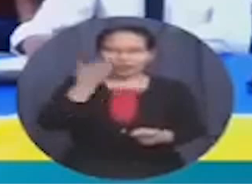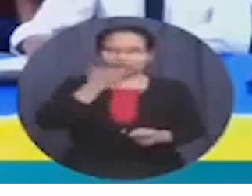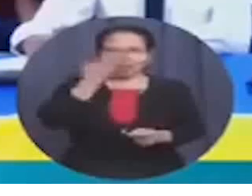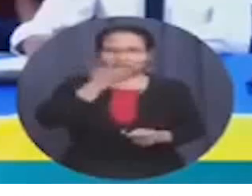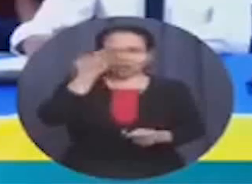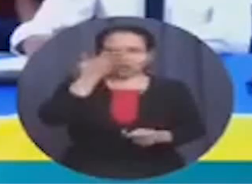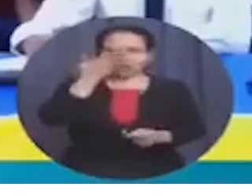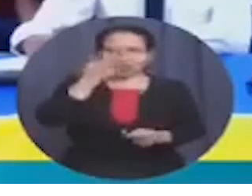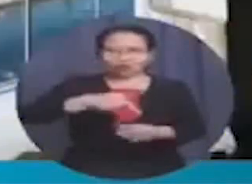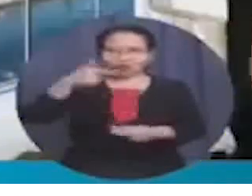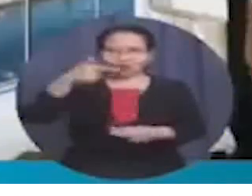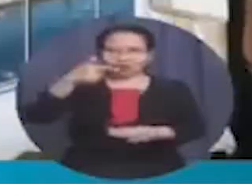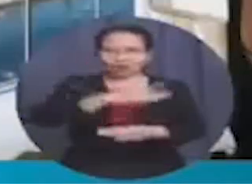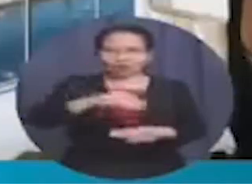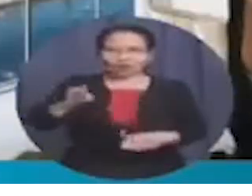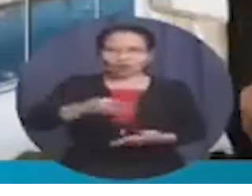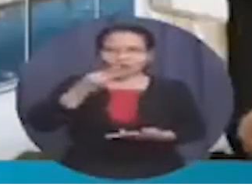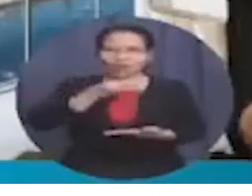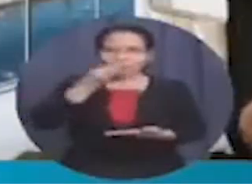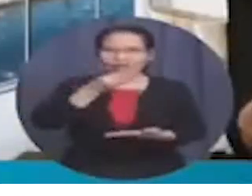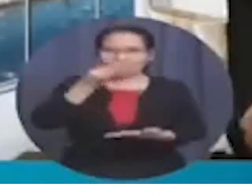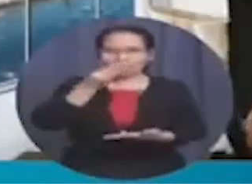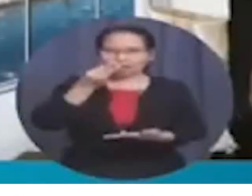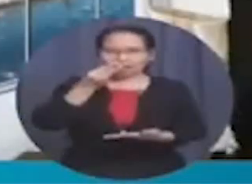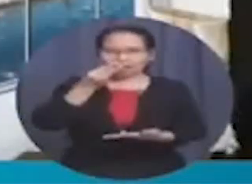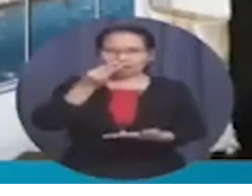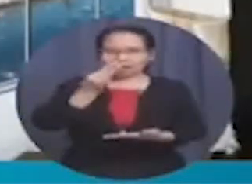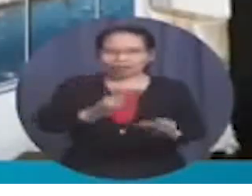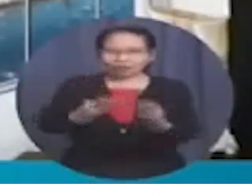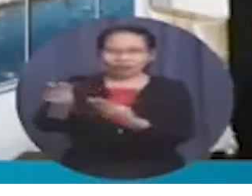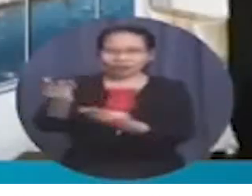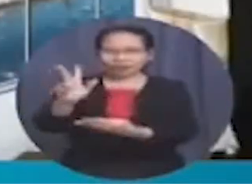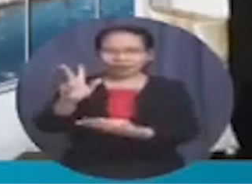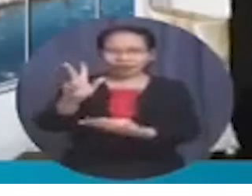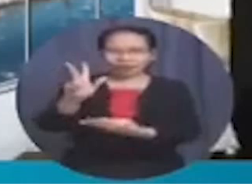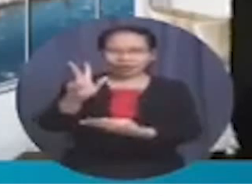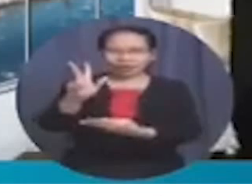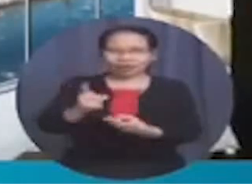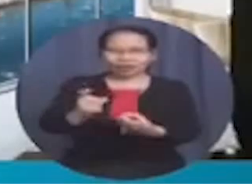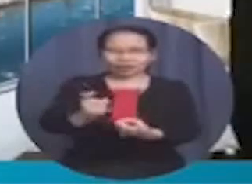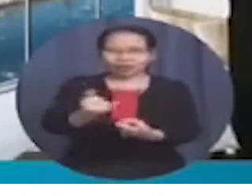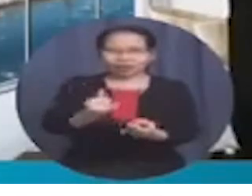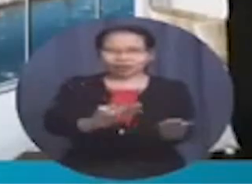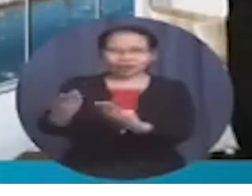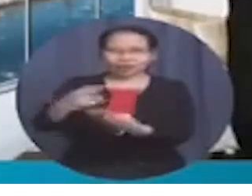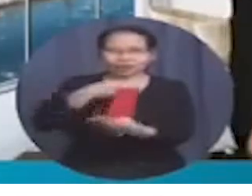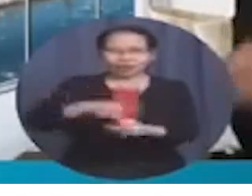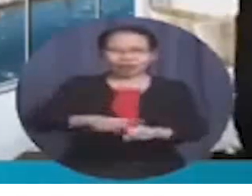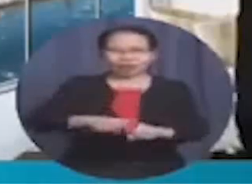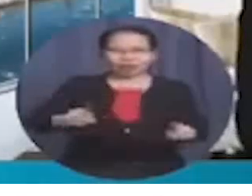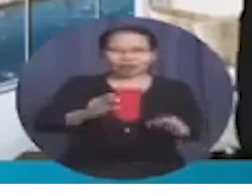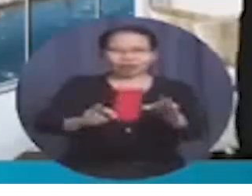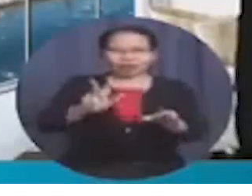Insenso, ginto, at saka mira. Yun ang daladala, tatlo. Pero hindi nakadefine